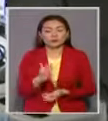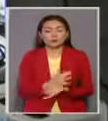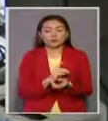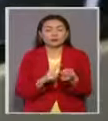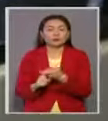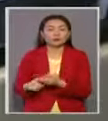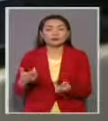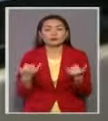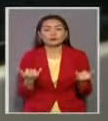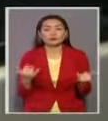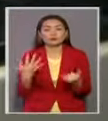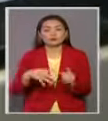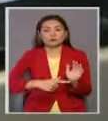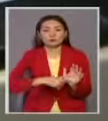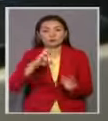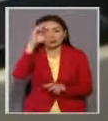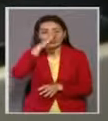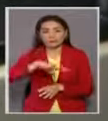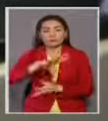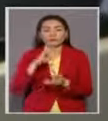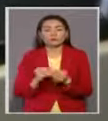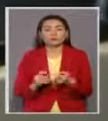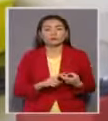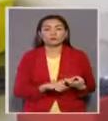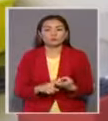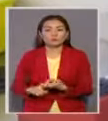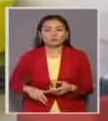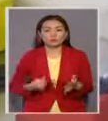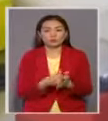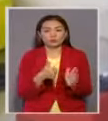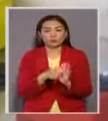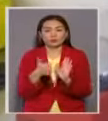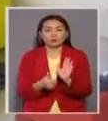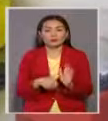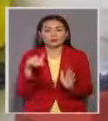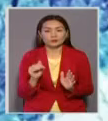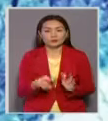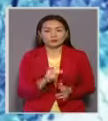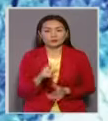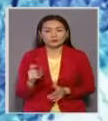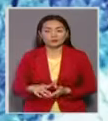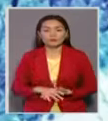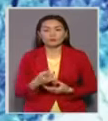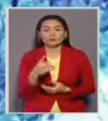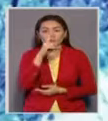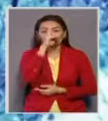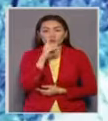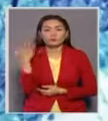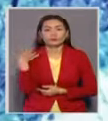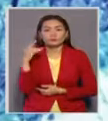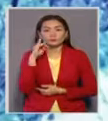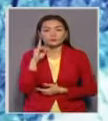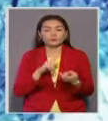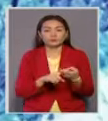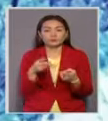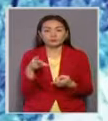Вирус выявлен сегодня в 47 странах. Число инфицированных достигло 16 тысяч человек. Один месяц назад заразились